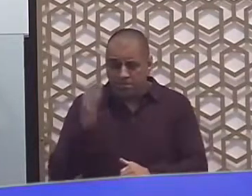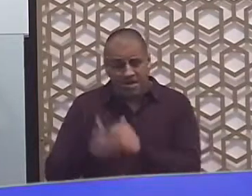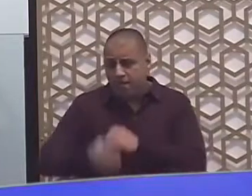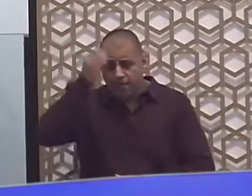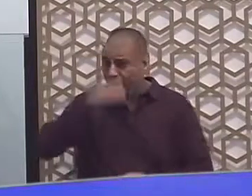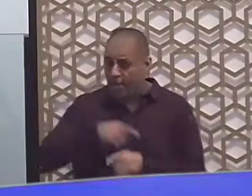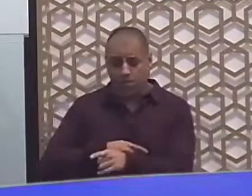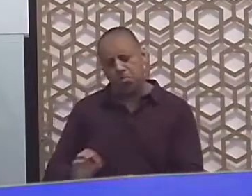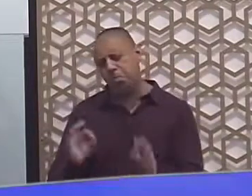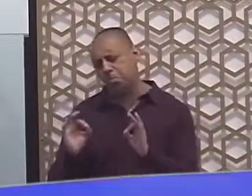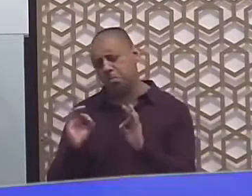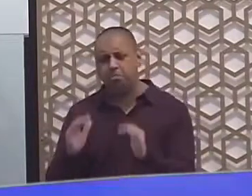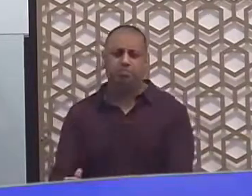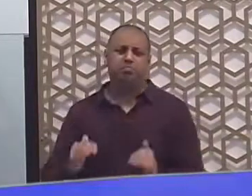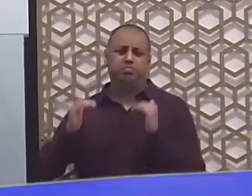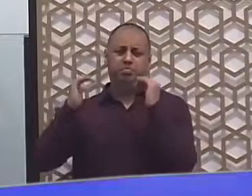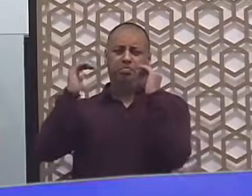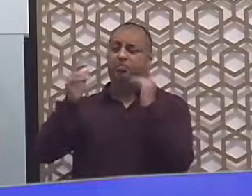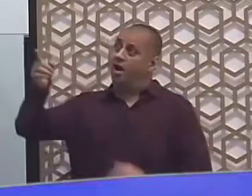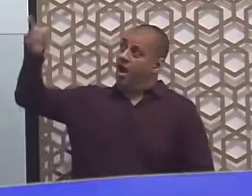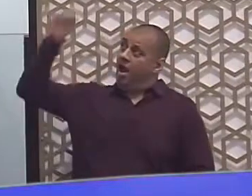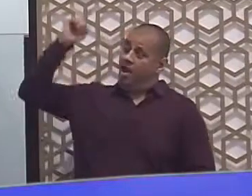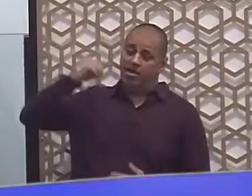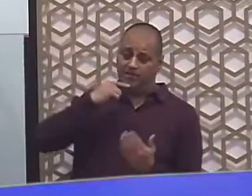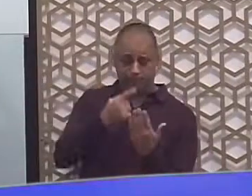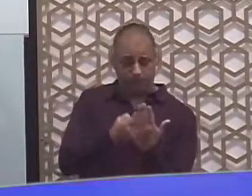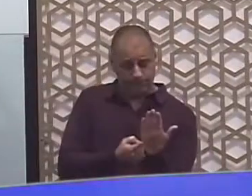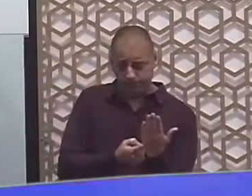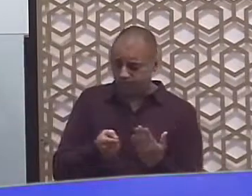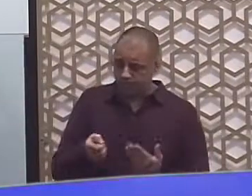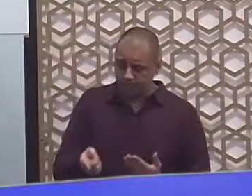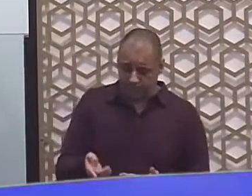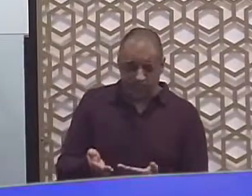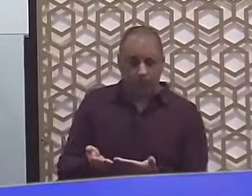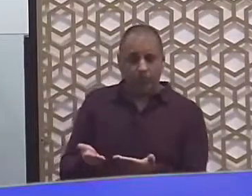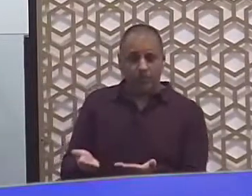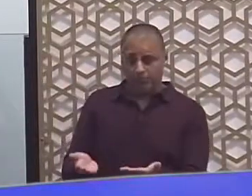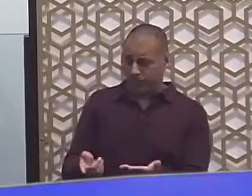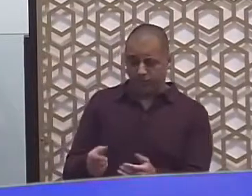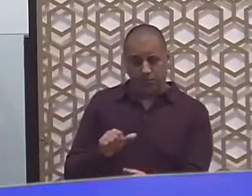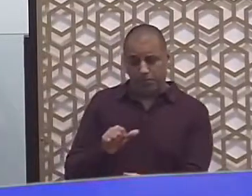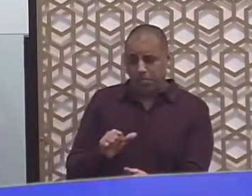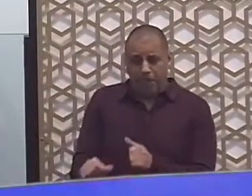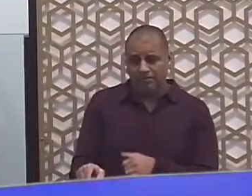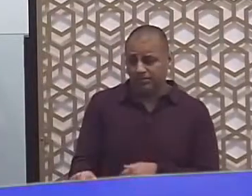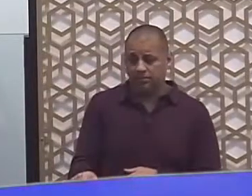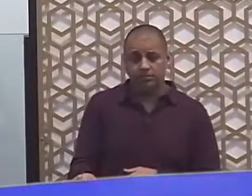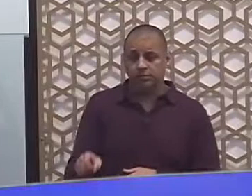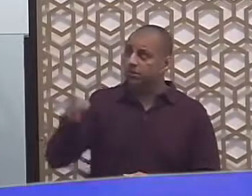that Allah subhanahu wa ta'ala said, وَالسَّابِقُونَ السَّابِقُونَ أُولَٰئِكَ الْمُقَرَّبُونَ. They haven't forgotten that